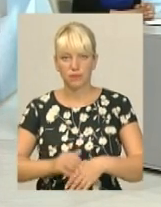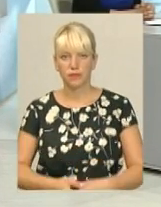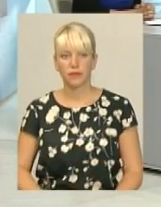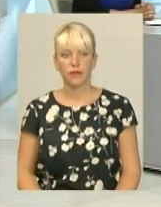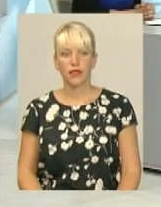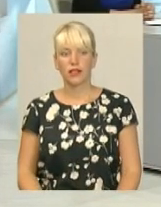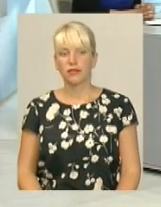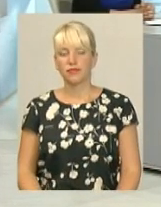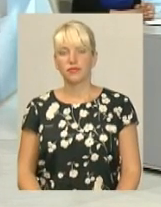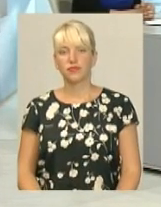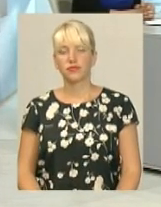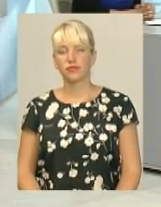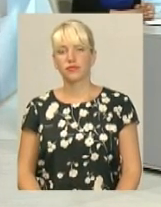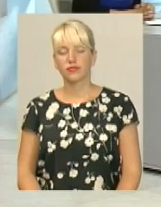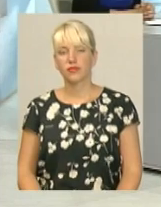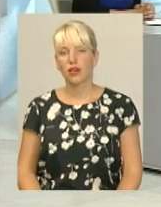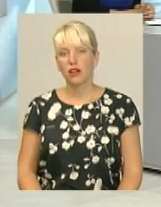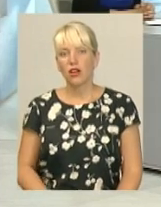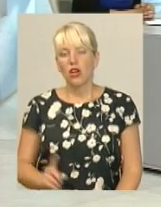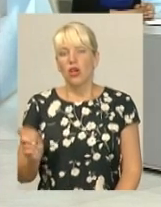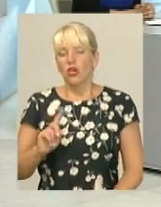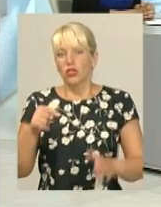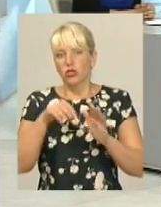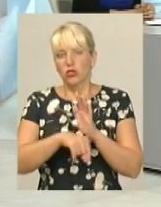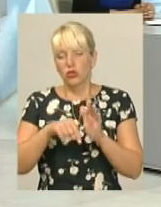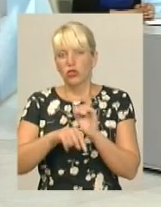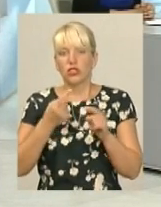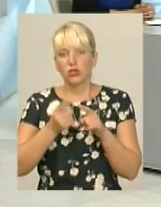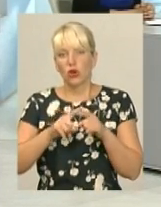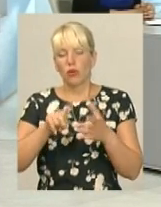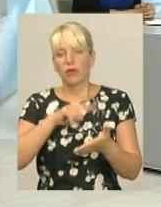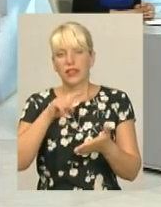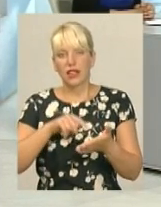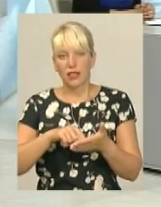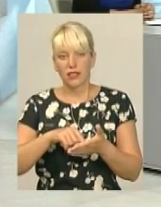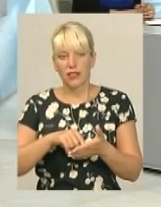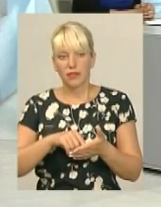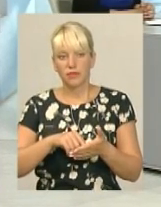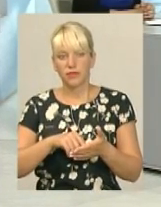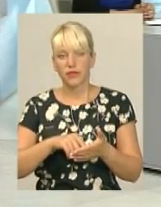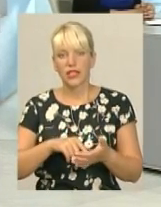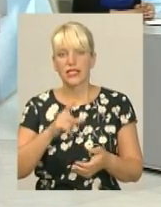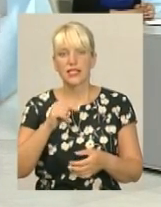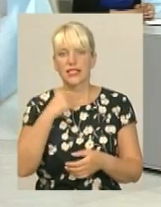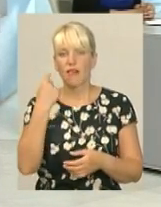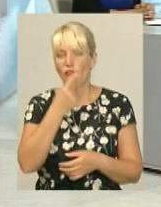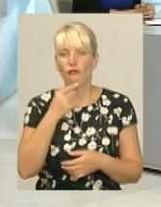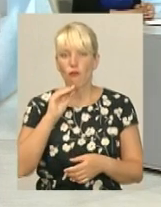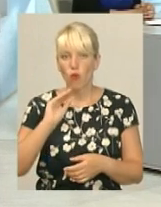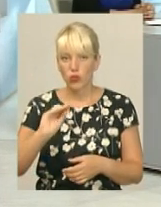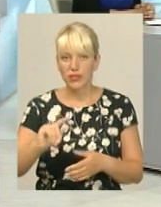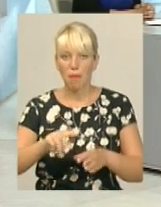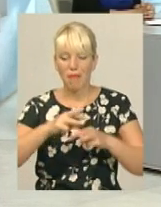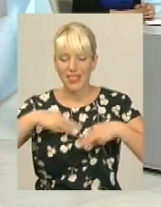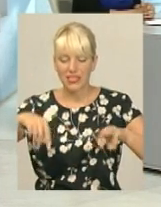поліції. Що стосується цього запитання, просто з вуст міністра внутрішніх справ, так було сказано, це